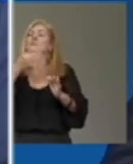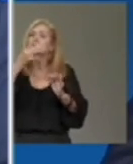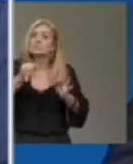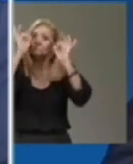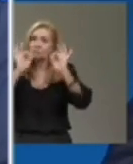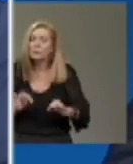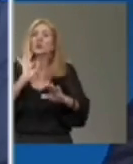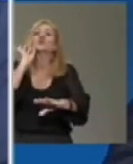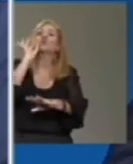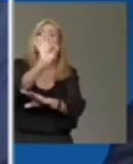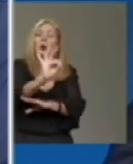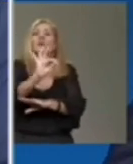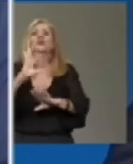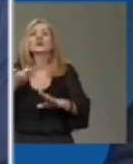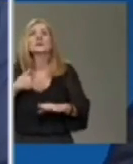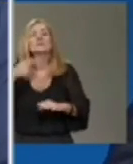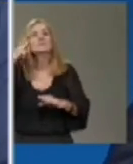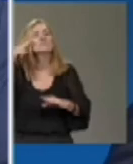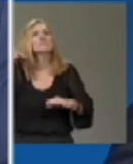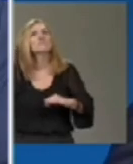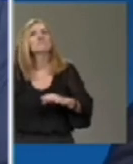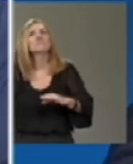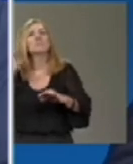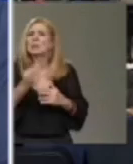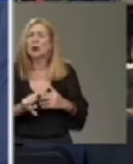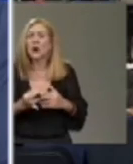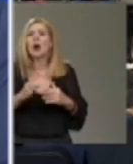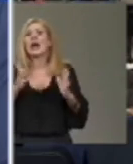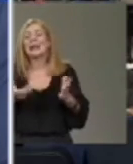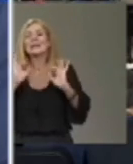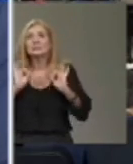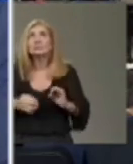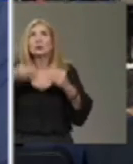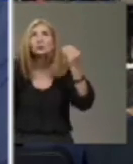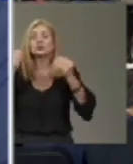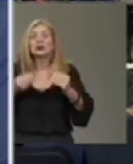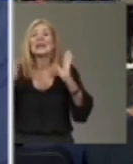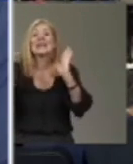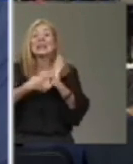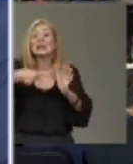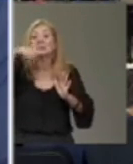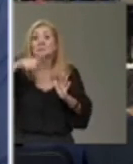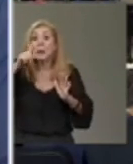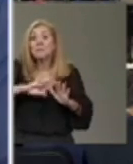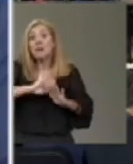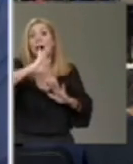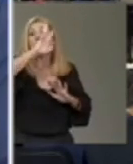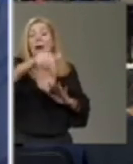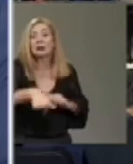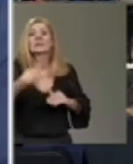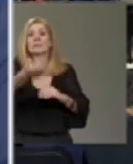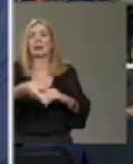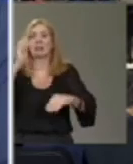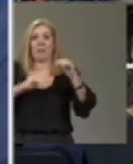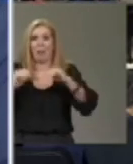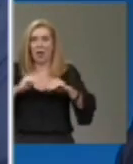περιστατικά τέτοιο περιστατικό και στον εύρο όλα αυτά ενατη 224 και αν όλα αυτά τα πούμε σε ανθρώπους και